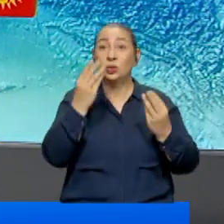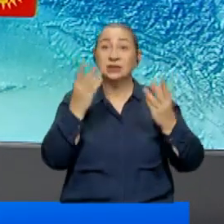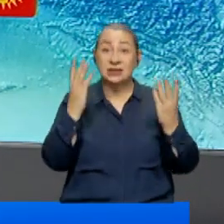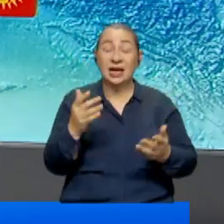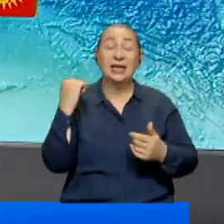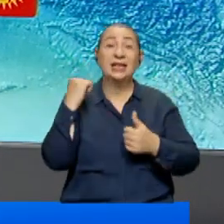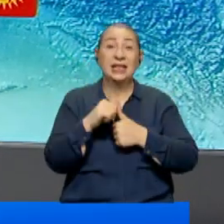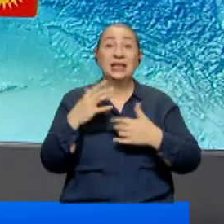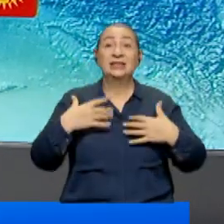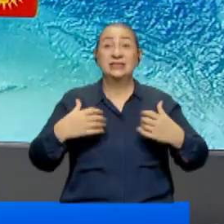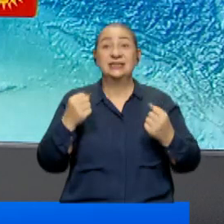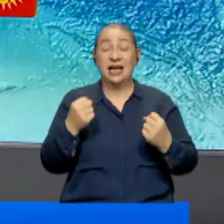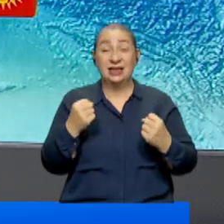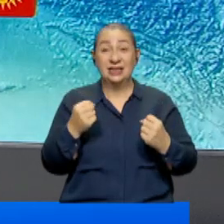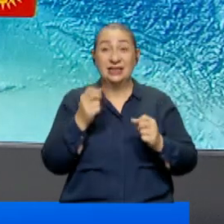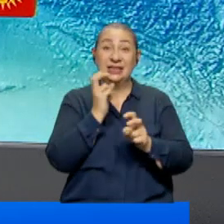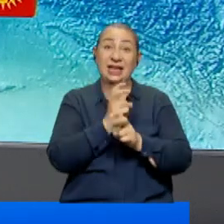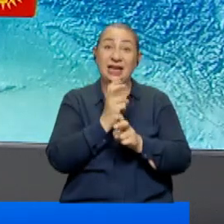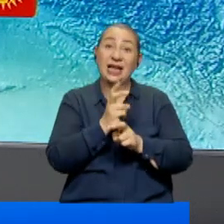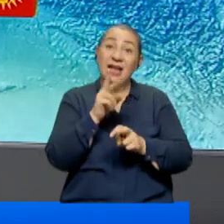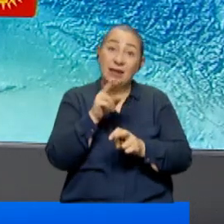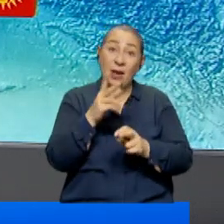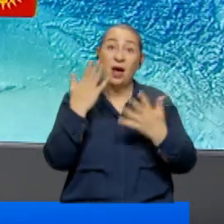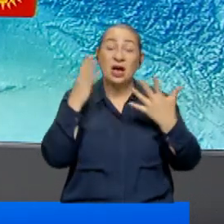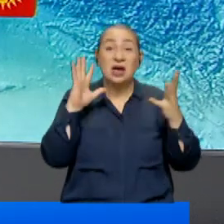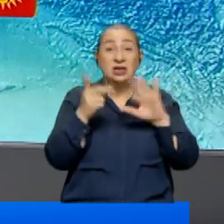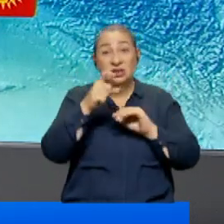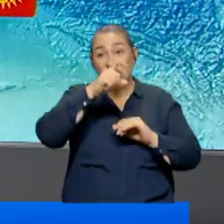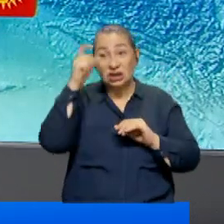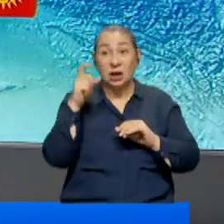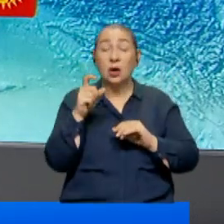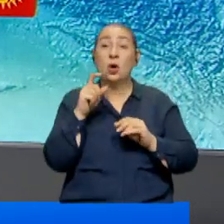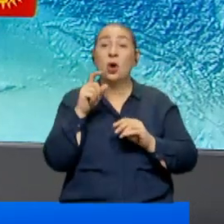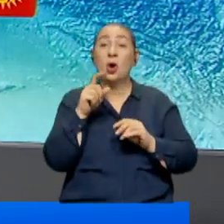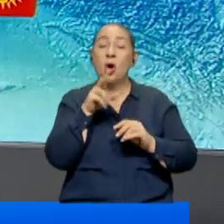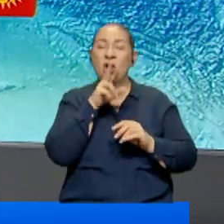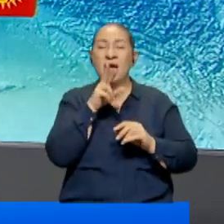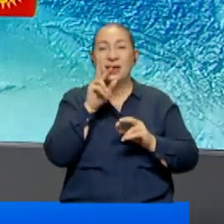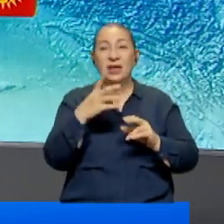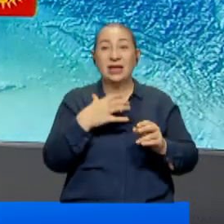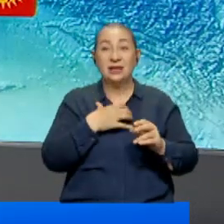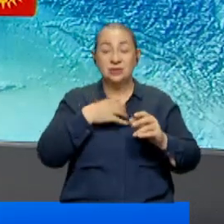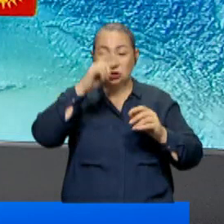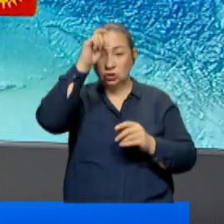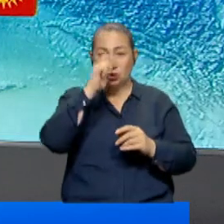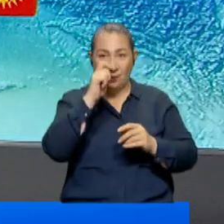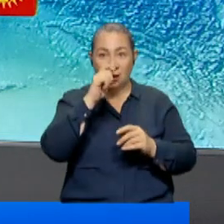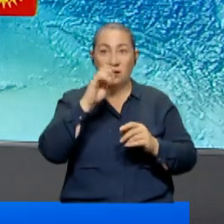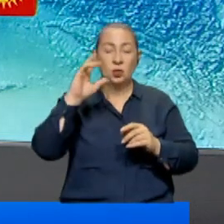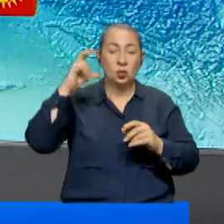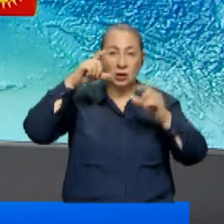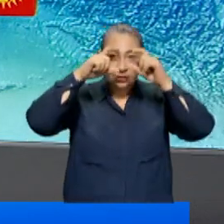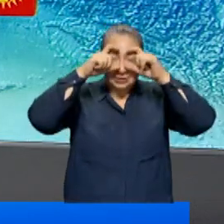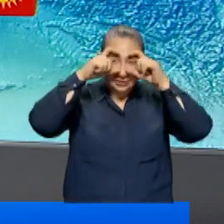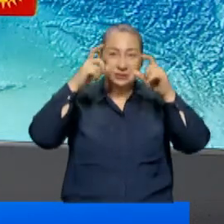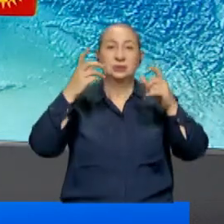da yine de sağlığı tehdit edecek ölçüde havalar sıcak. Gün ortasında kendimizi özellikle şapka kullanarak, güneş